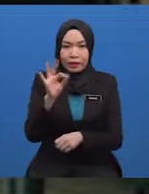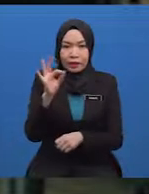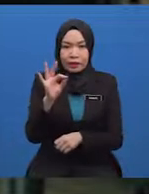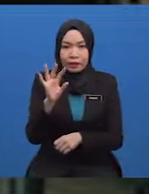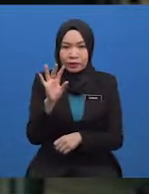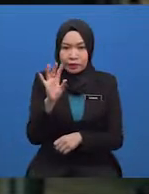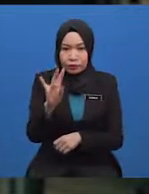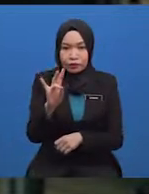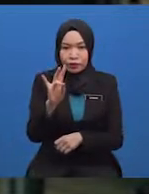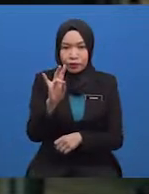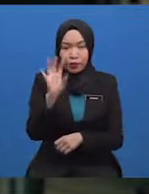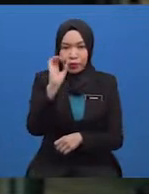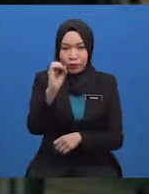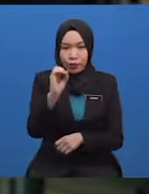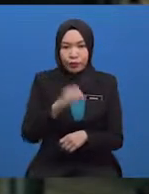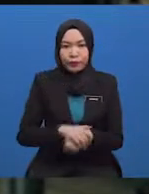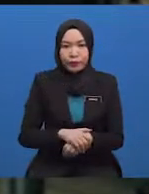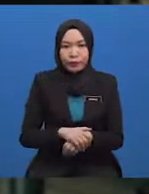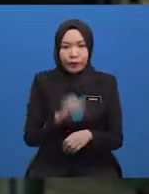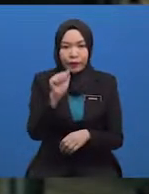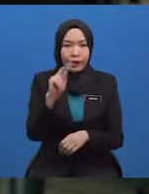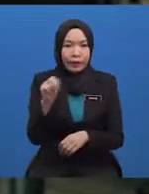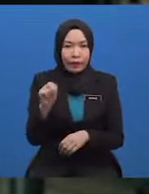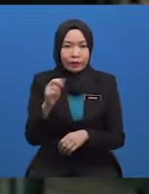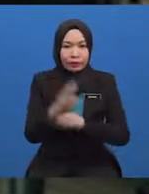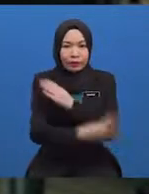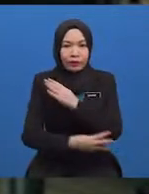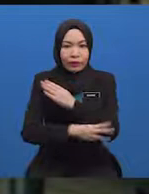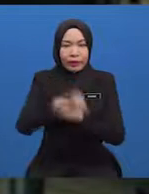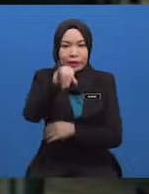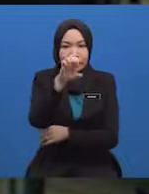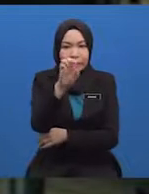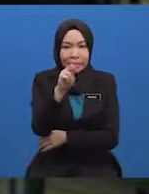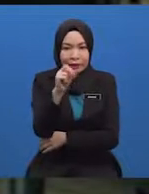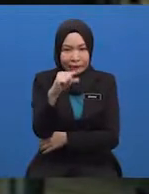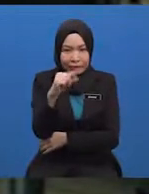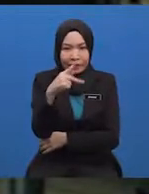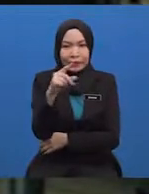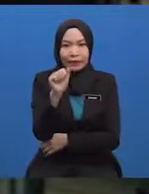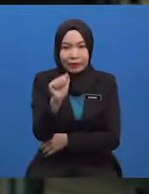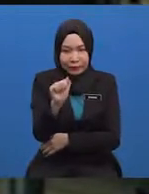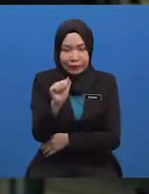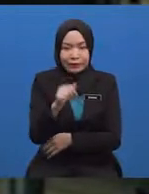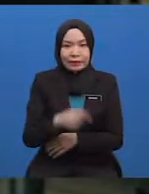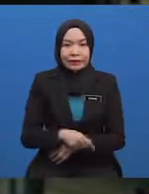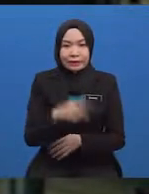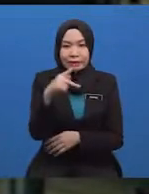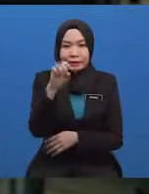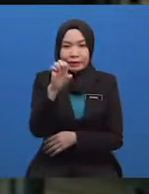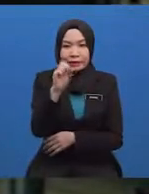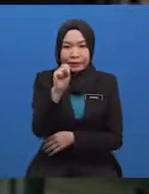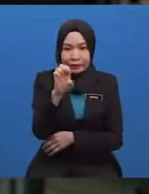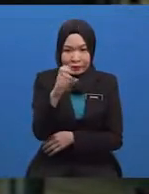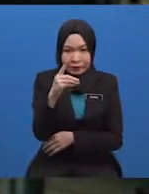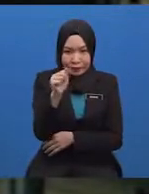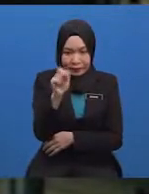1970-an. Contoh wilayah Jengke, Lembaga Kemajuan Kelantan Selatan Kesedar, Lembaga